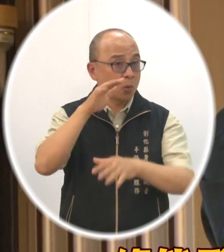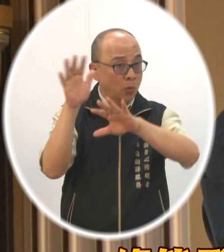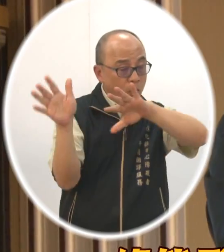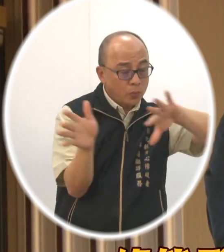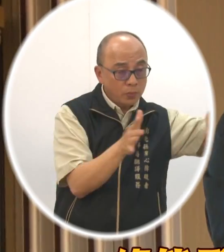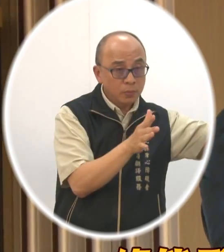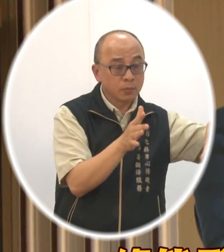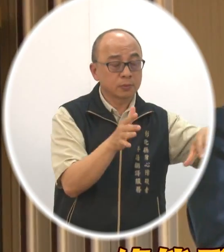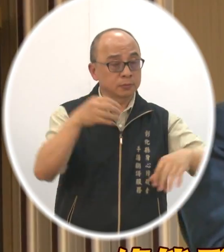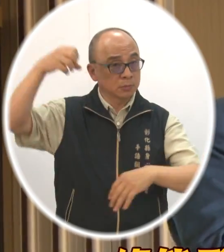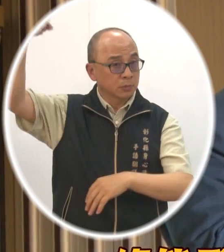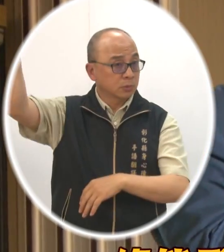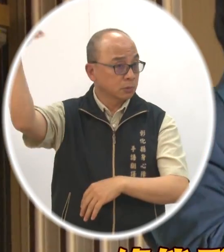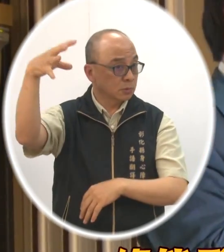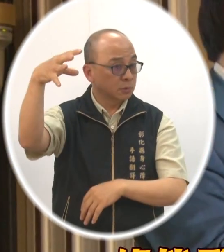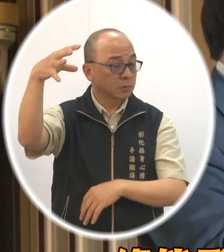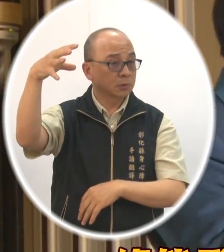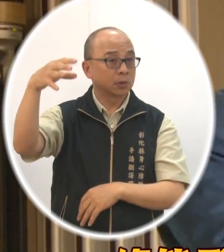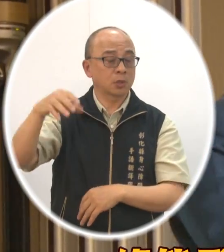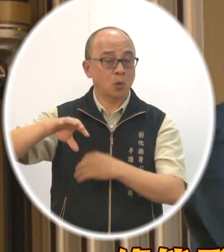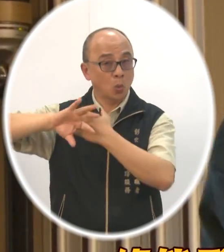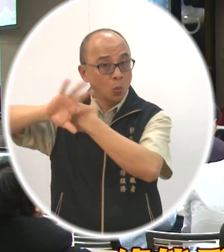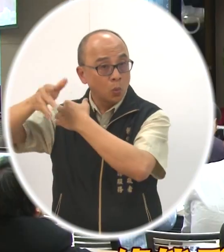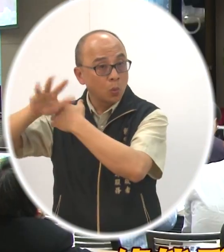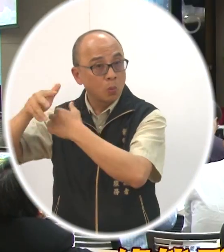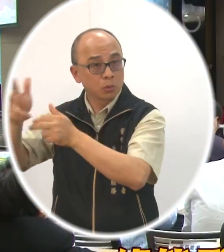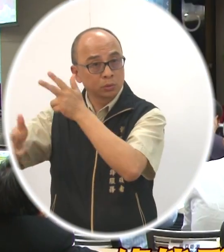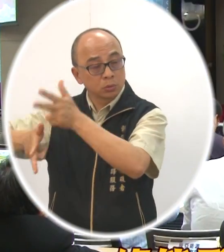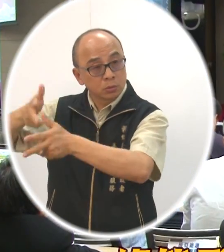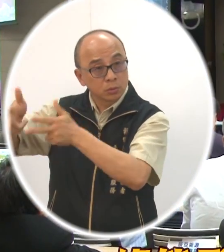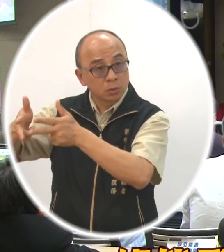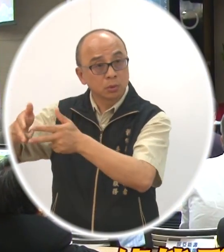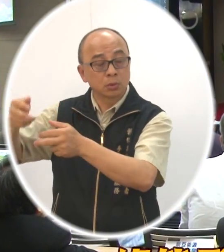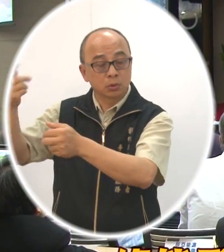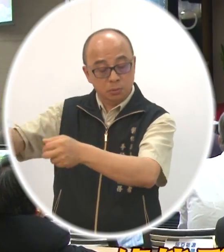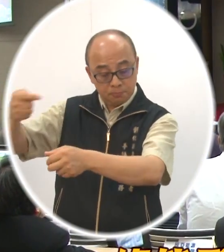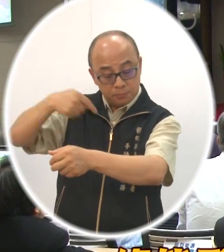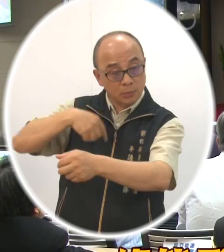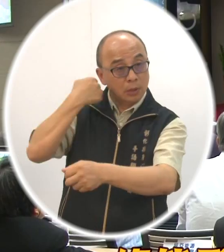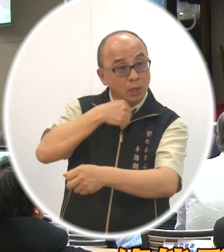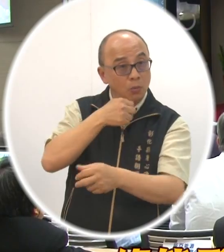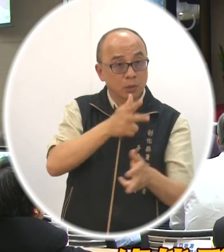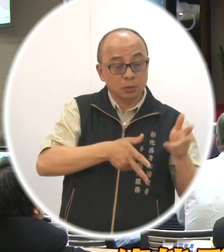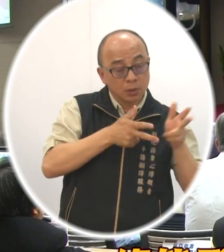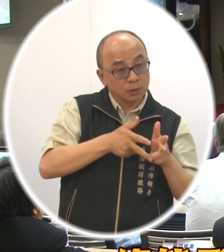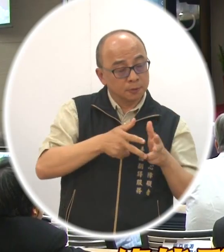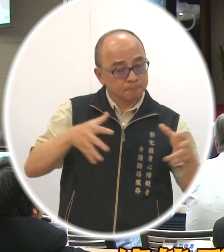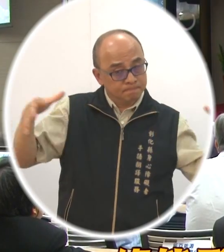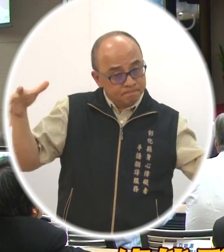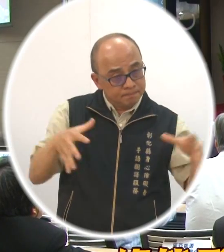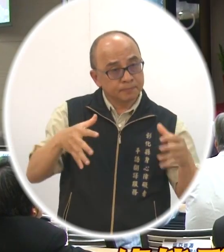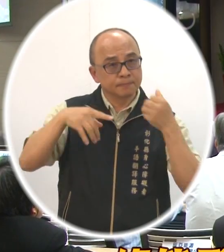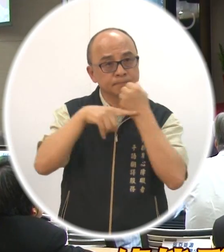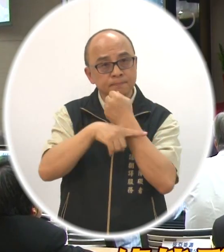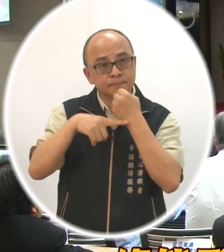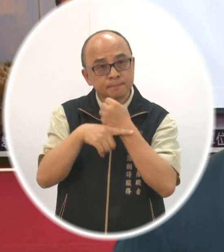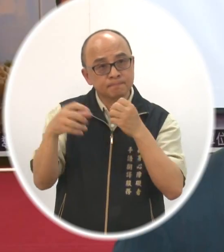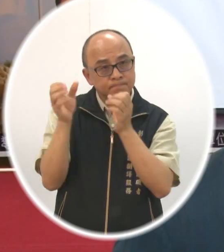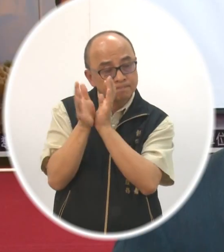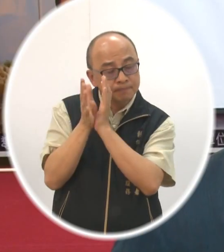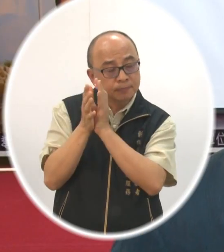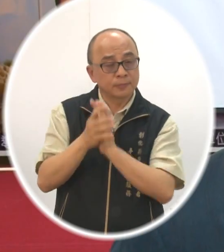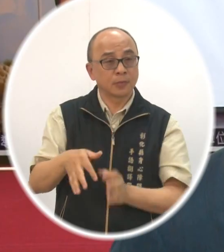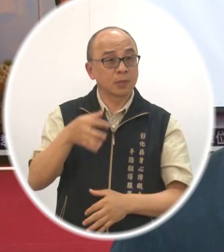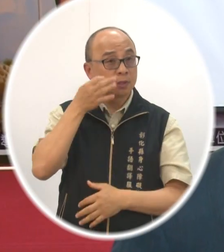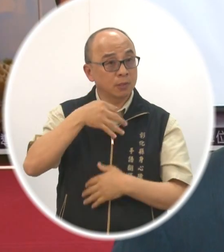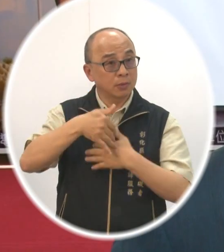及太阳能的国外的厂商以及本国的业者一起来参与今天的论坛。